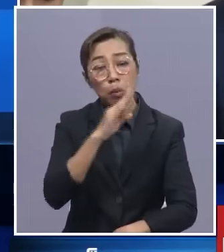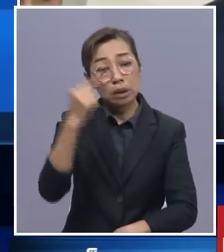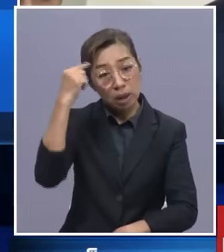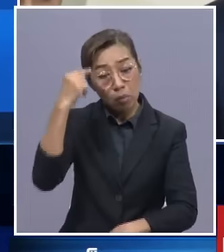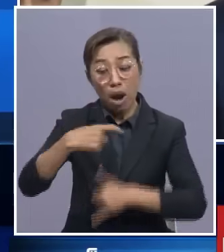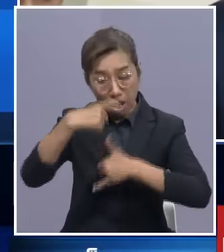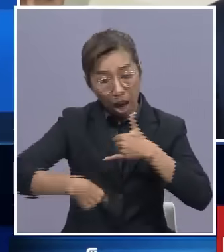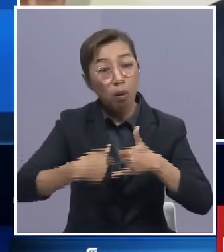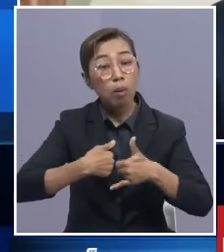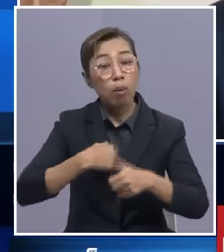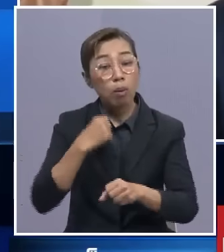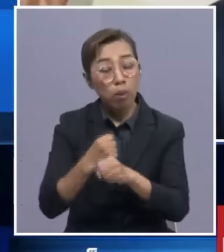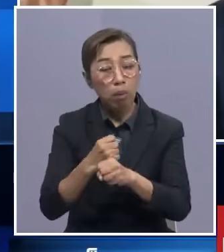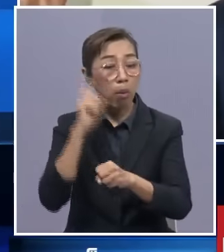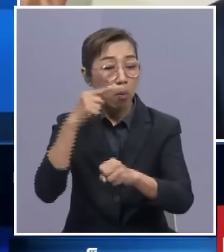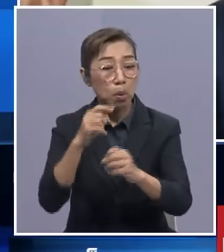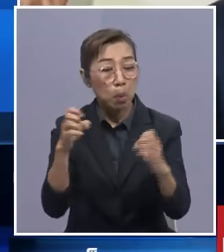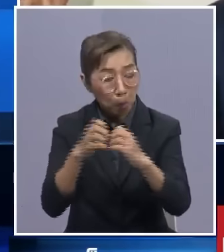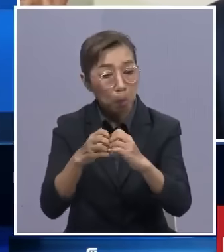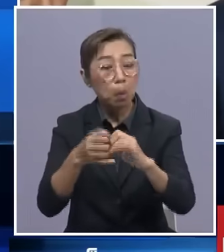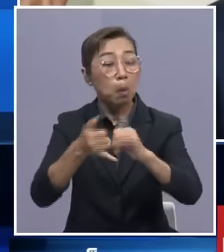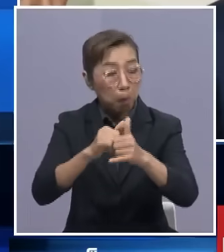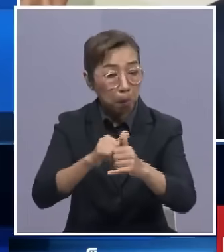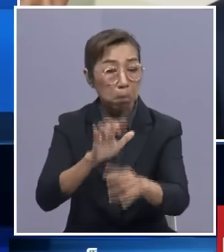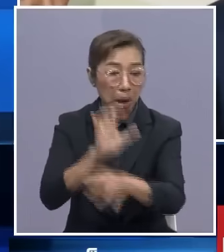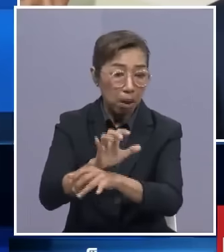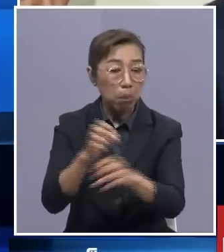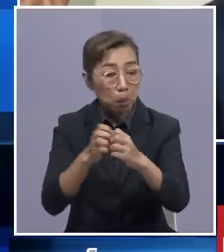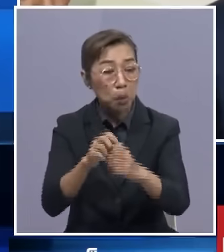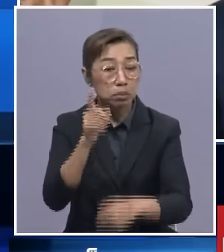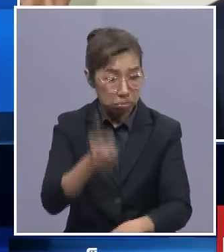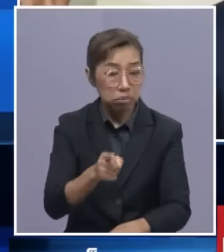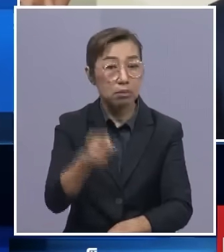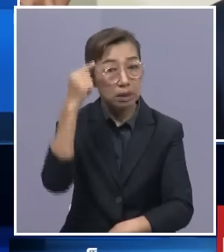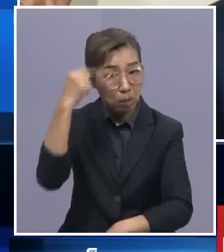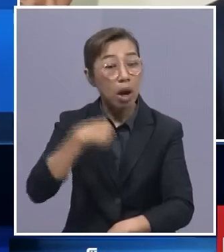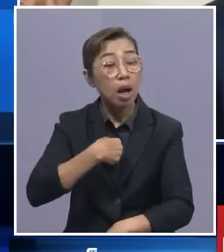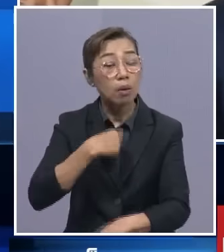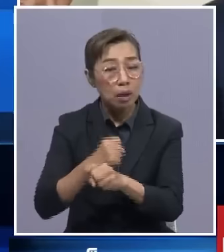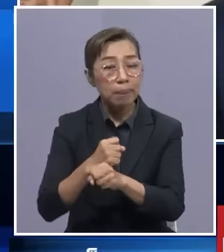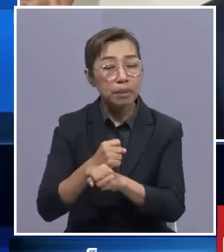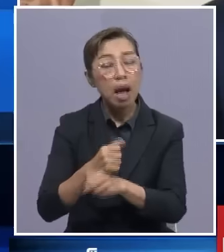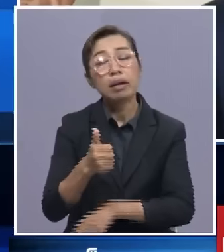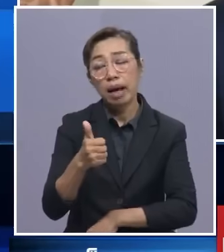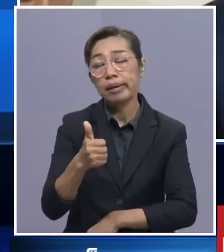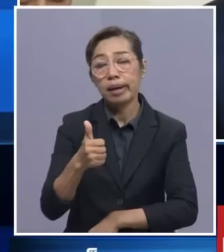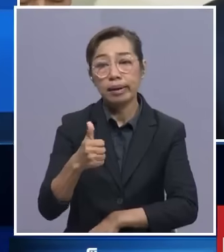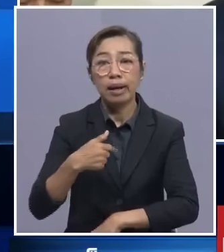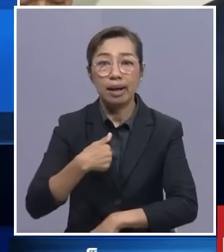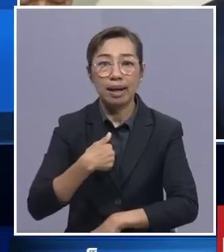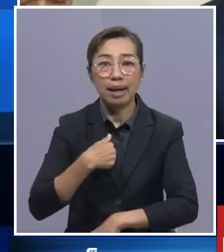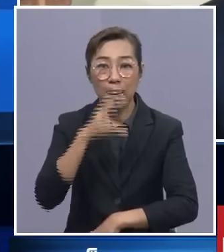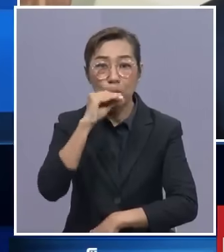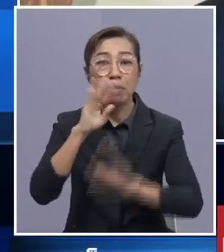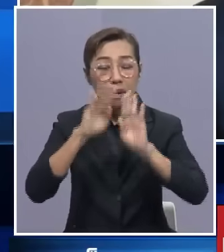ถือเป็นการคุกคามทางเพศจริงนะครับเอ่อตนเองก็น้อมรับนะ